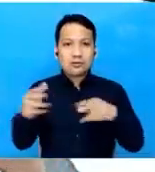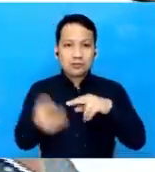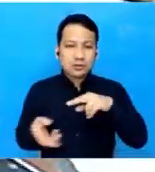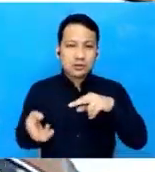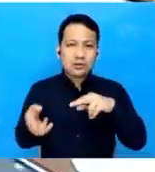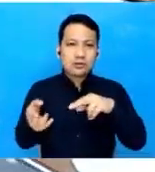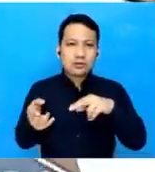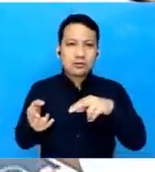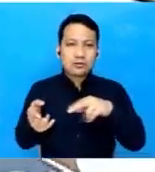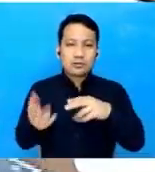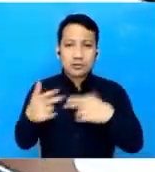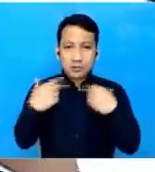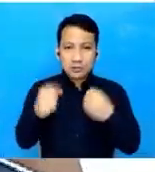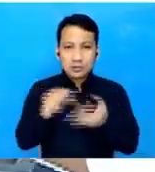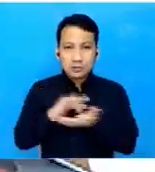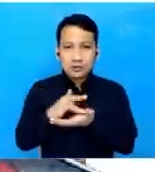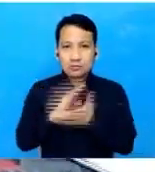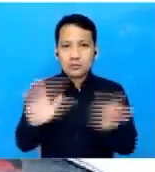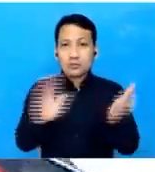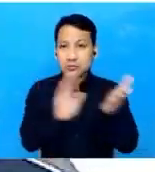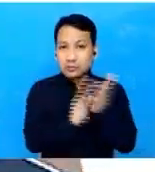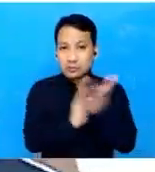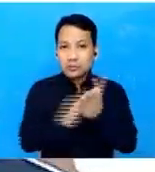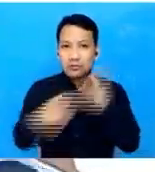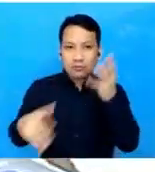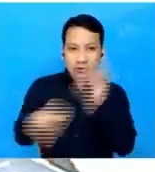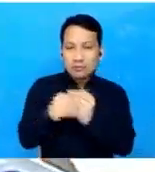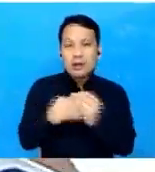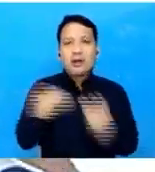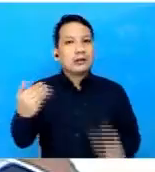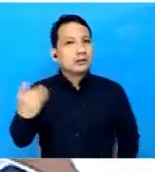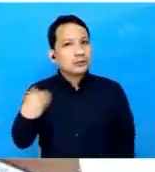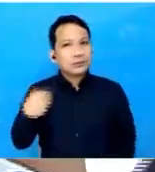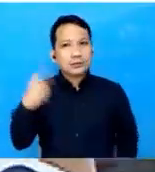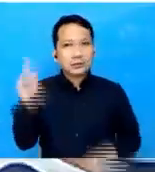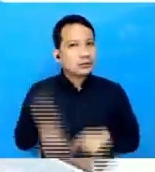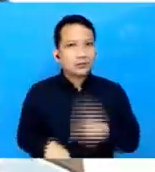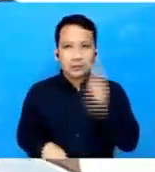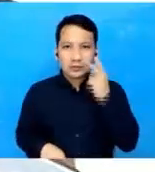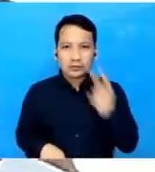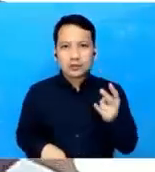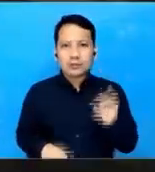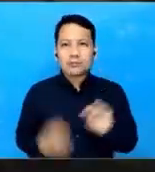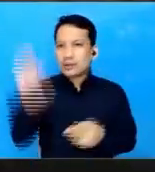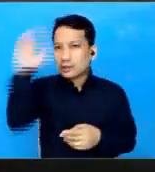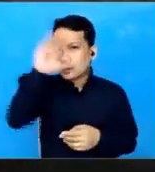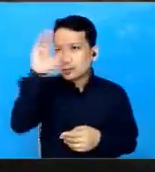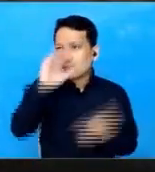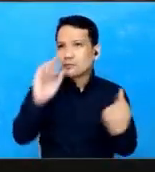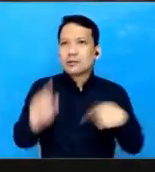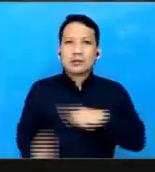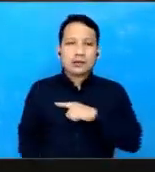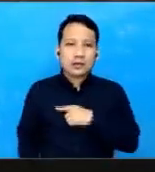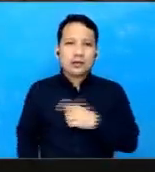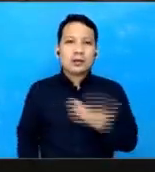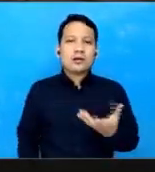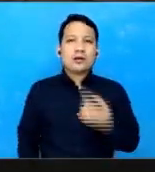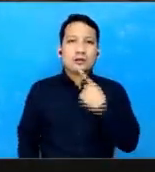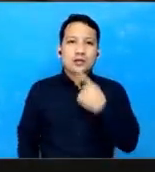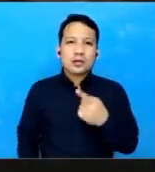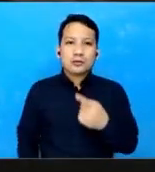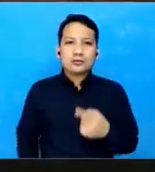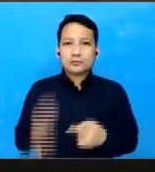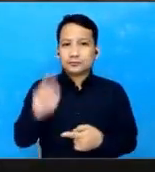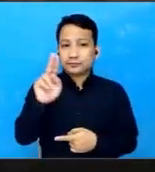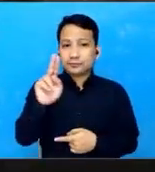mga health personnel sa mga schools namin, pero hindi po natin yan nakikita. Yun po ang hinahanap natin. Ayon sa United Nations